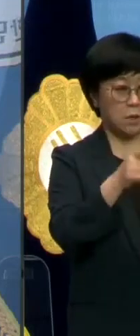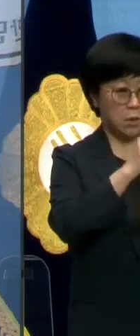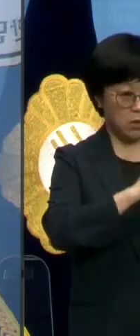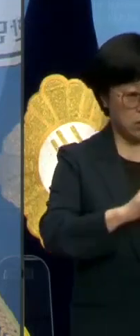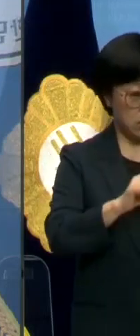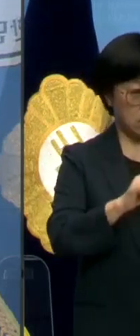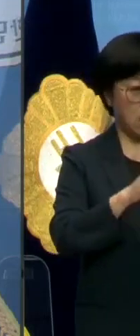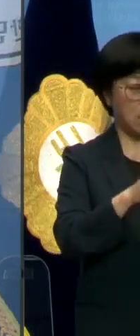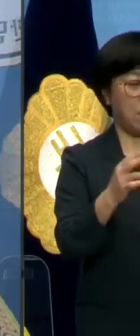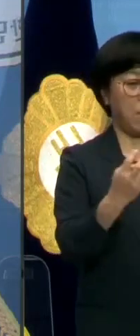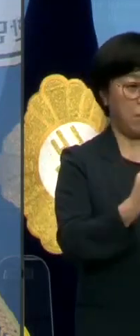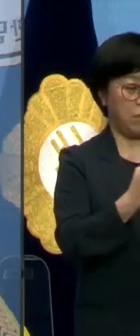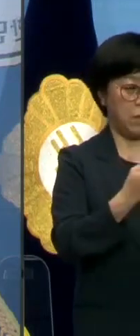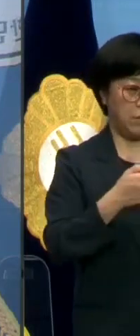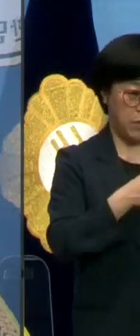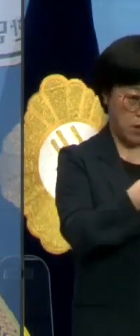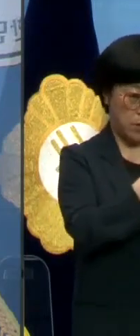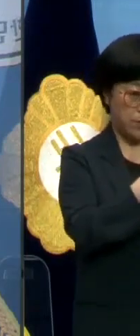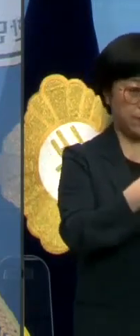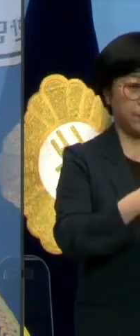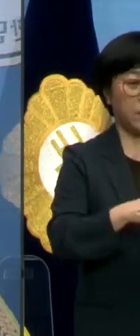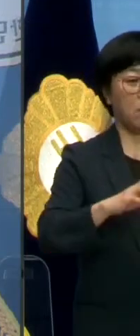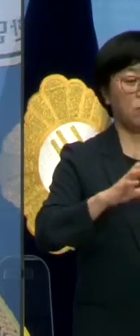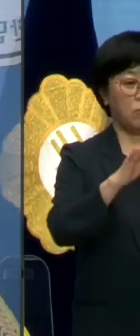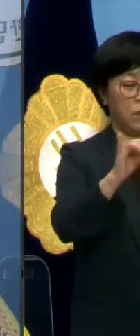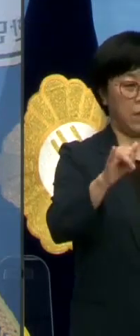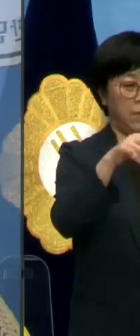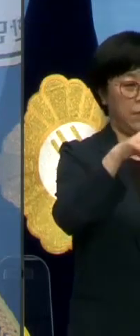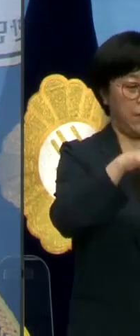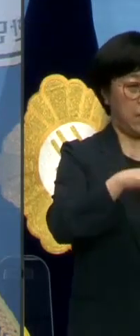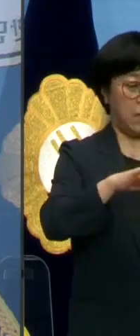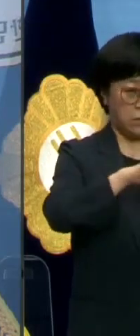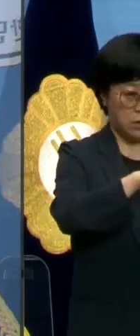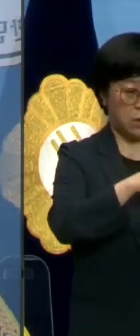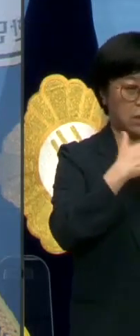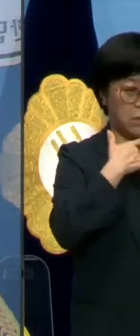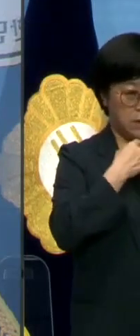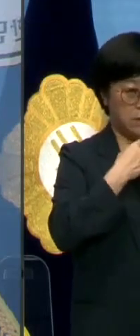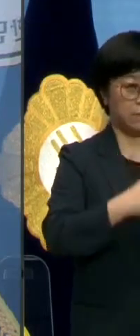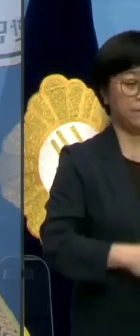적극적인 대책을 즉시 마련하고 국민 앞에 약속하기를 바란다.